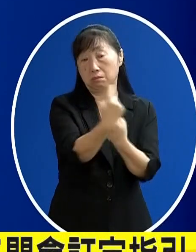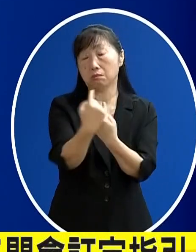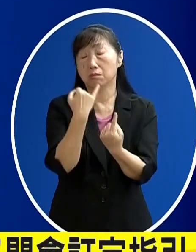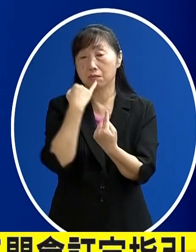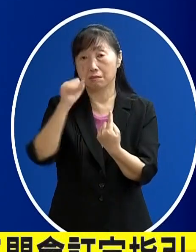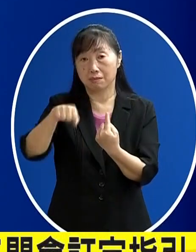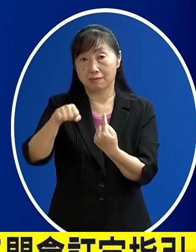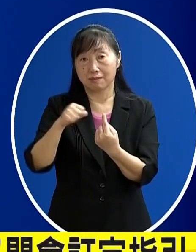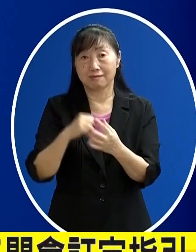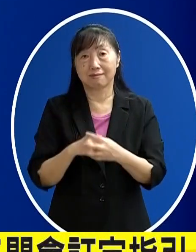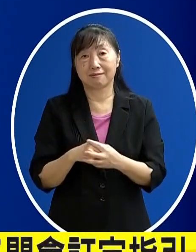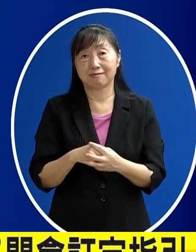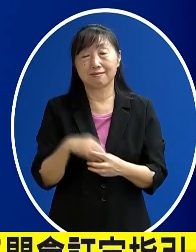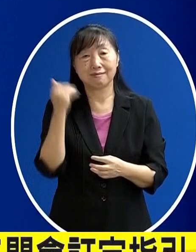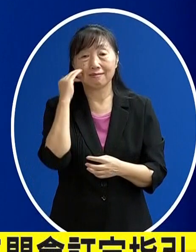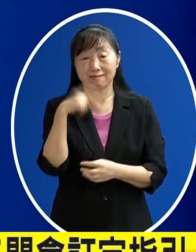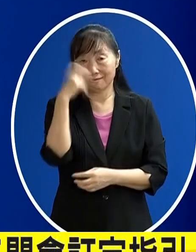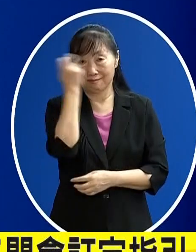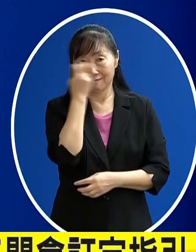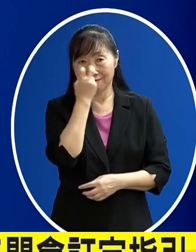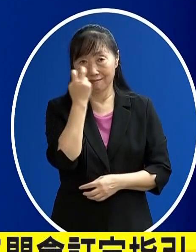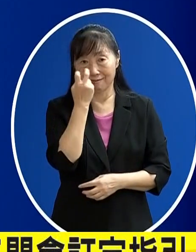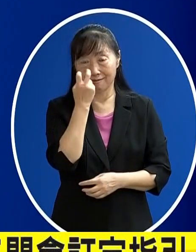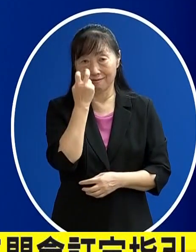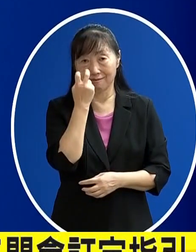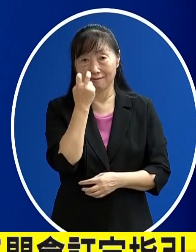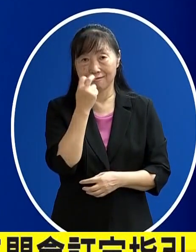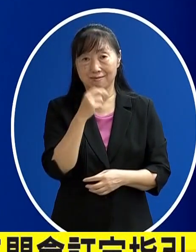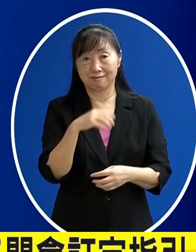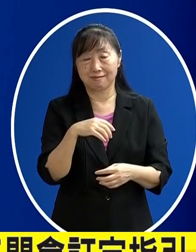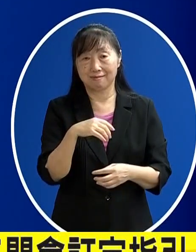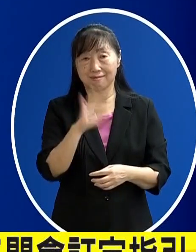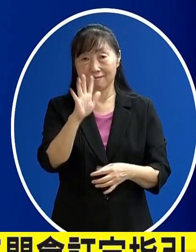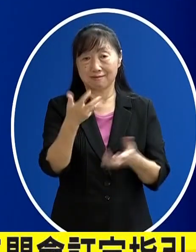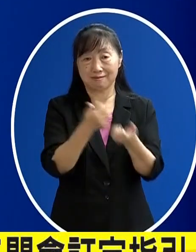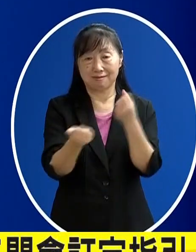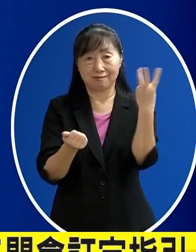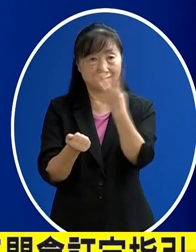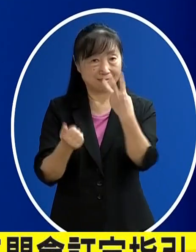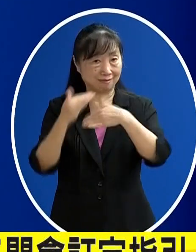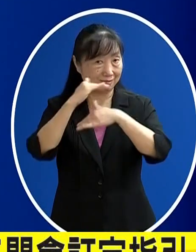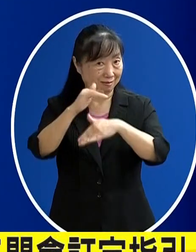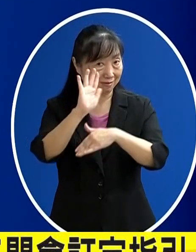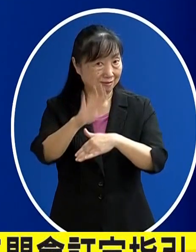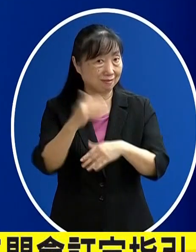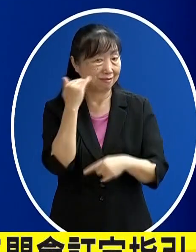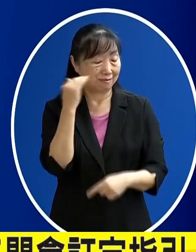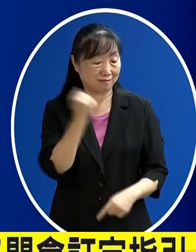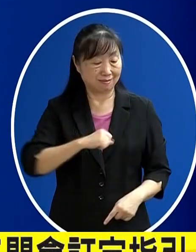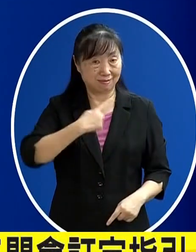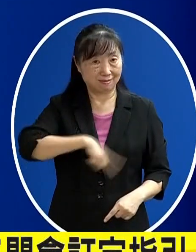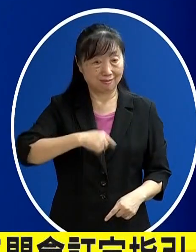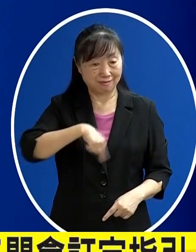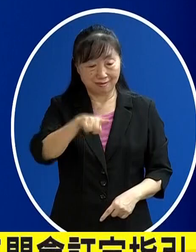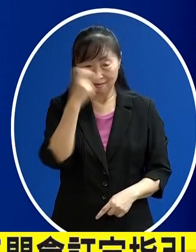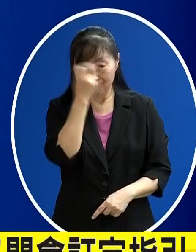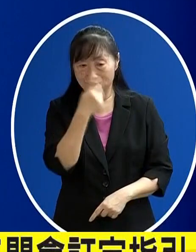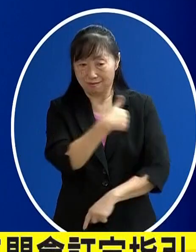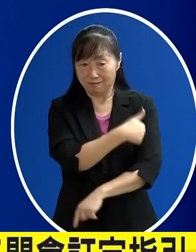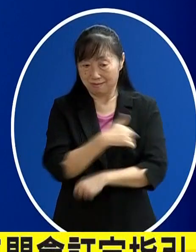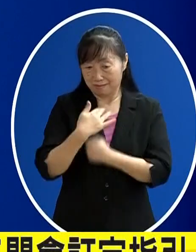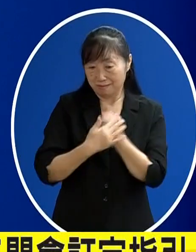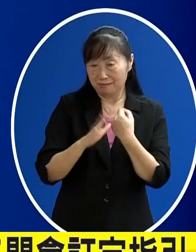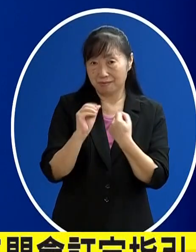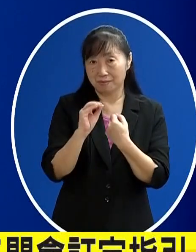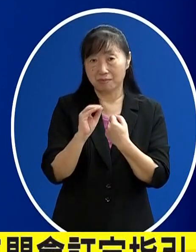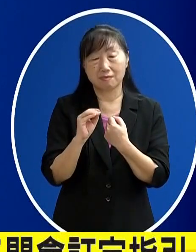提醒的就是说，检验的这个主要有三大限制哈，用抗体想要来看这个疫苗后是不是有保护